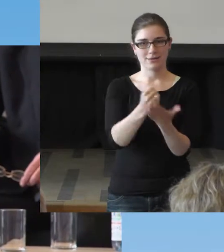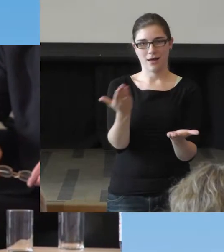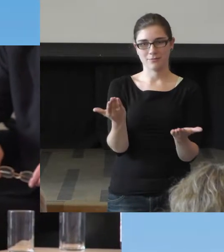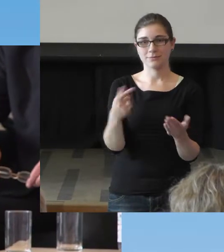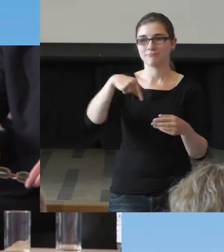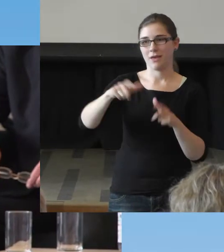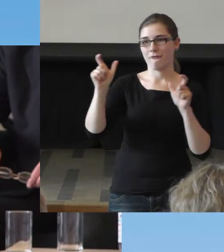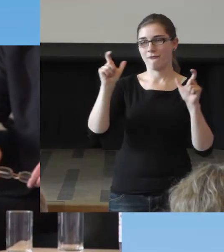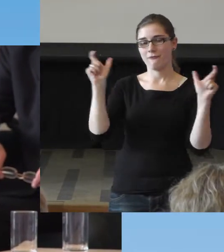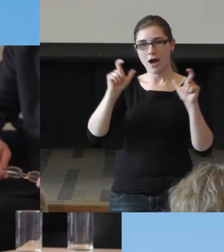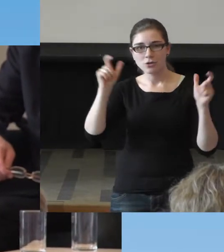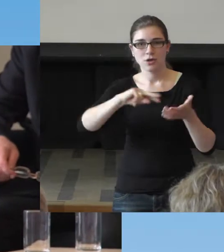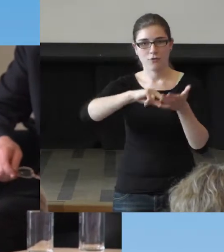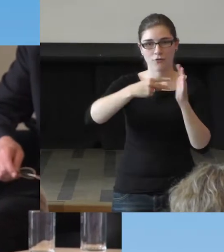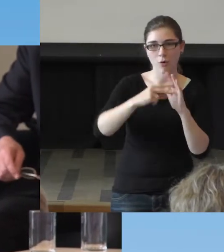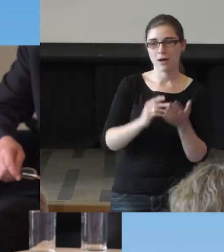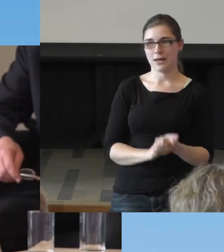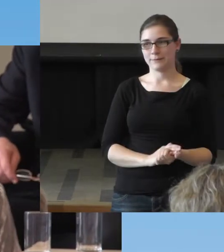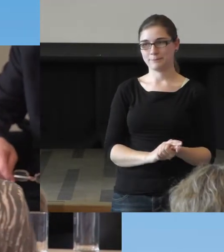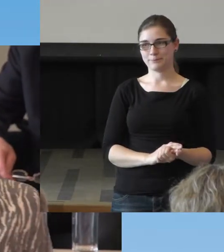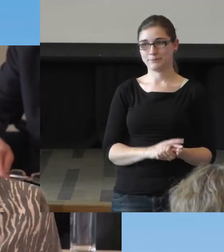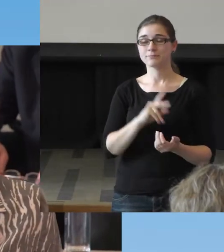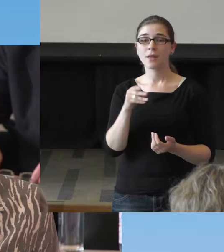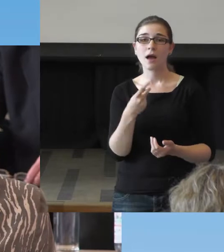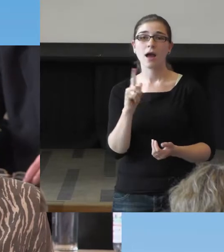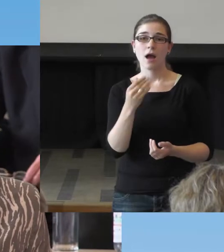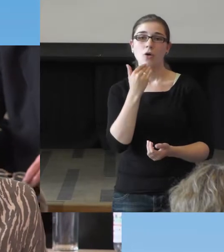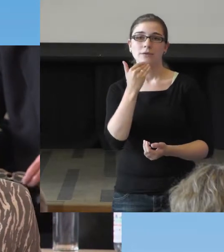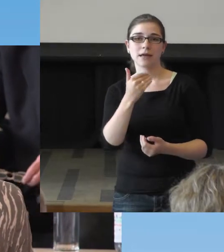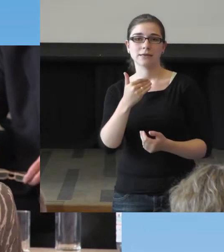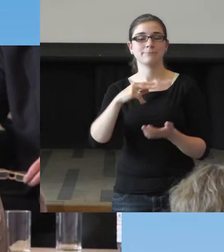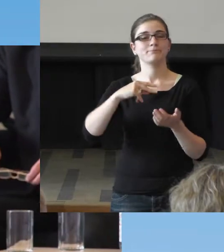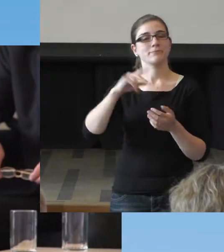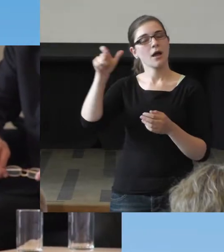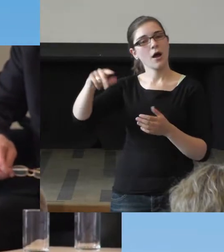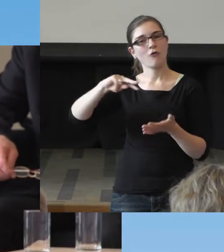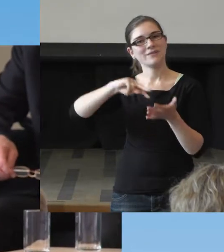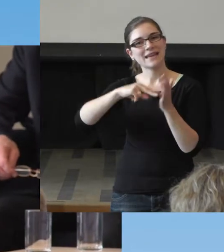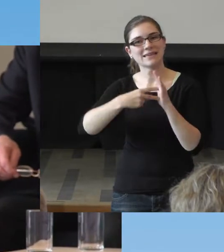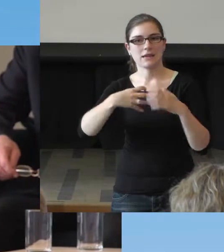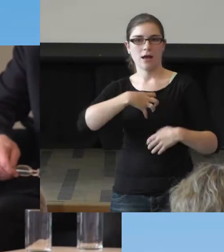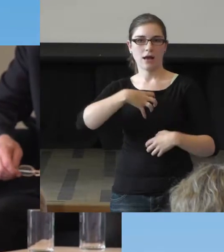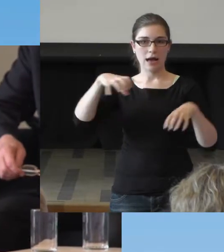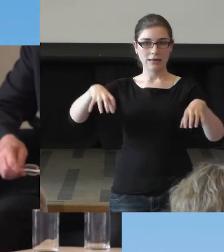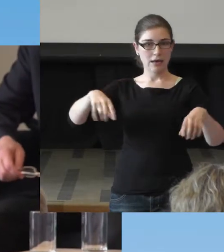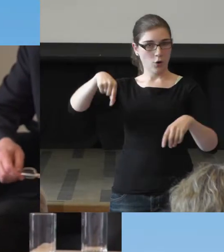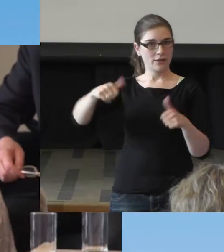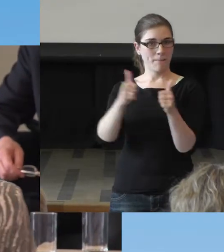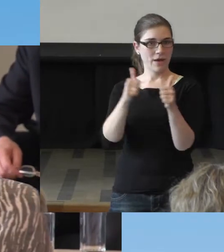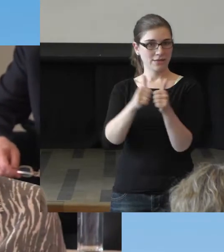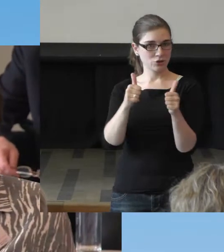die Veranstaltung vorbereitet haben. Ich möchte mich bei der Technikerkrankenkasse bedanken, die ist heute unsere